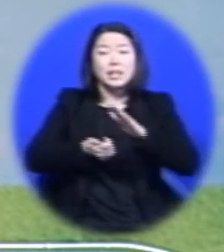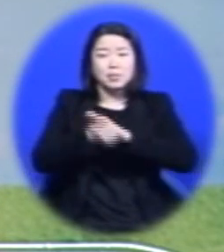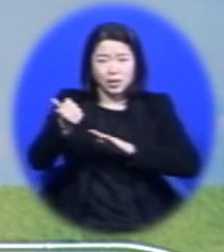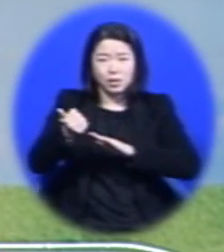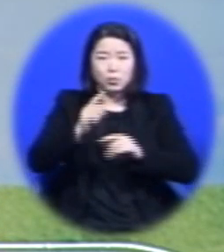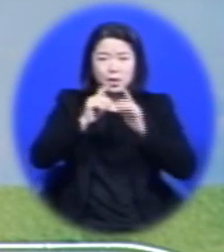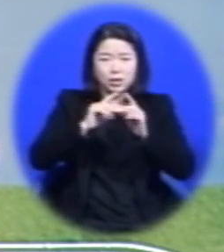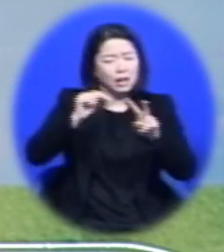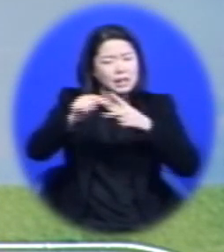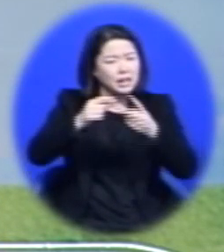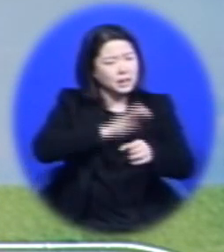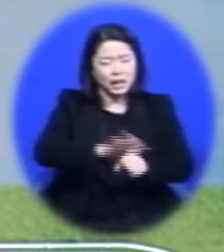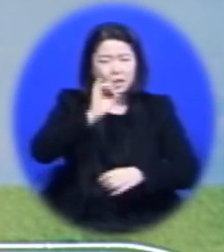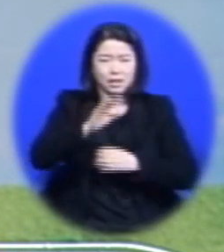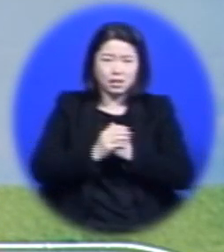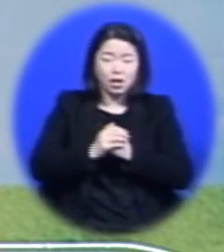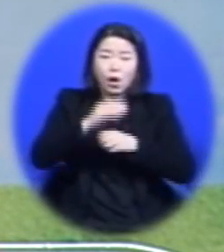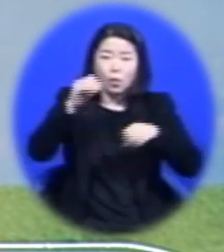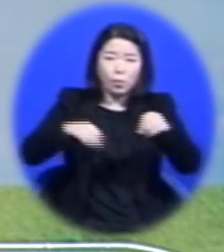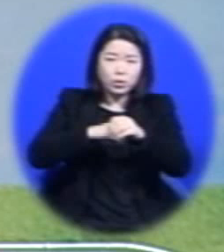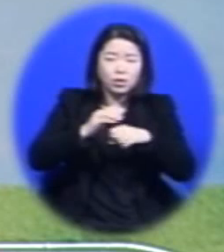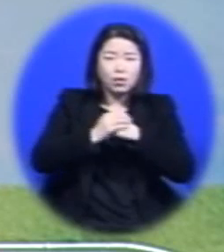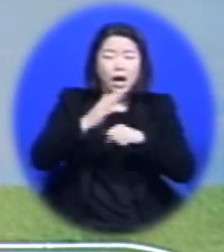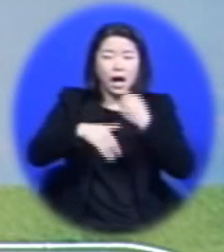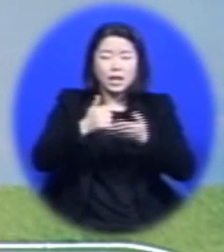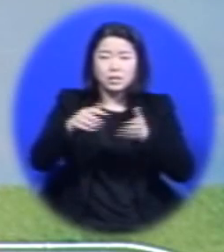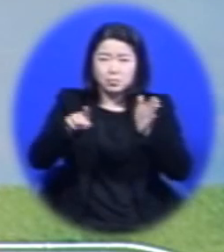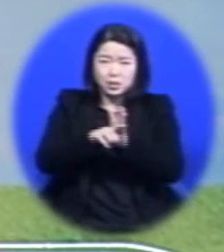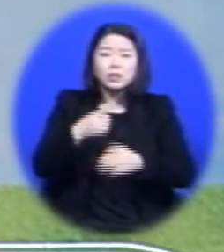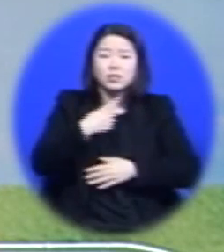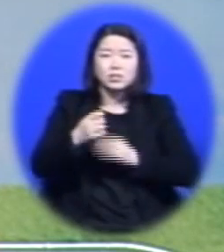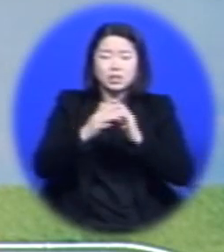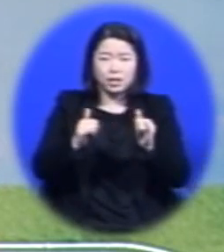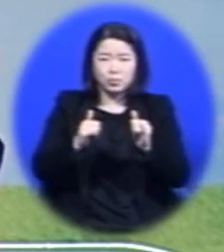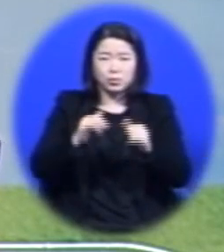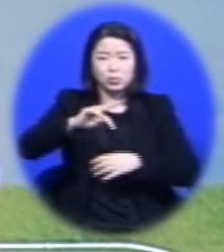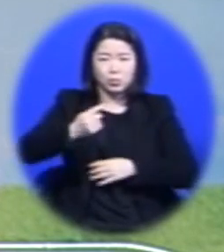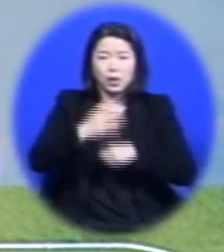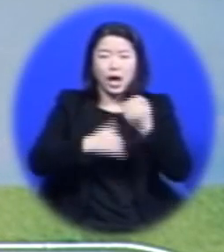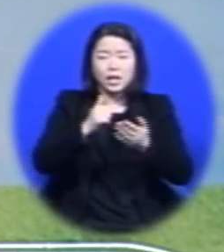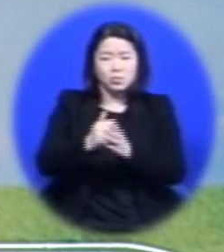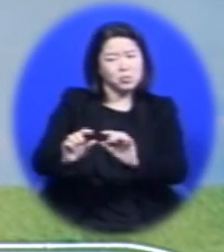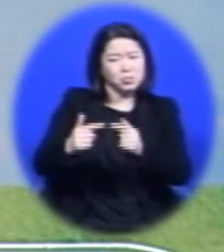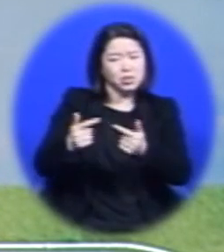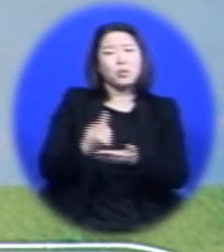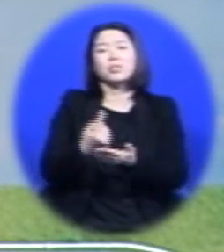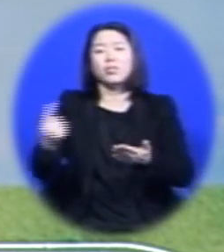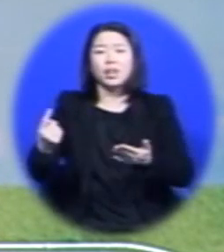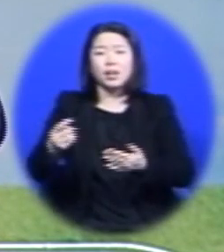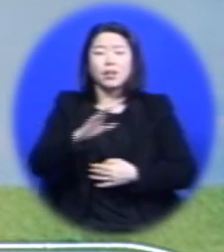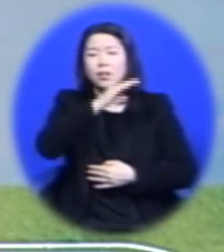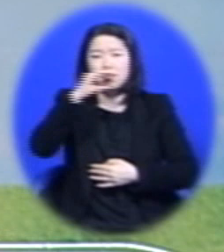안됩니다 오히려 하나님을 믿었던 사람도 하나님을 부인하고 떠나야 정상일 상황입니다